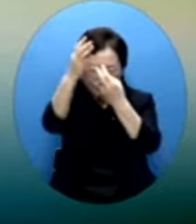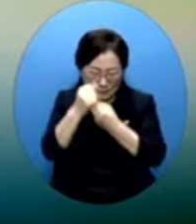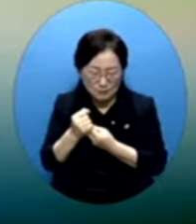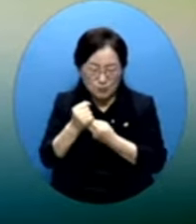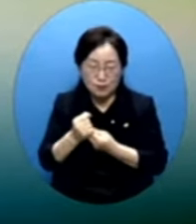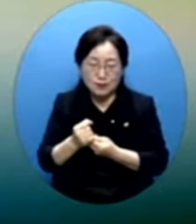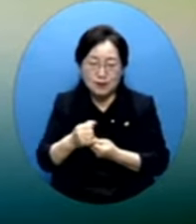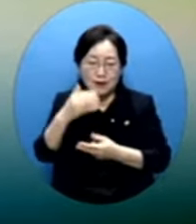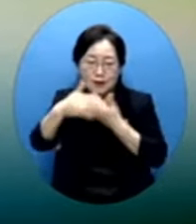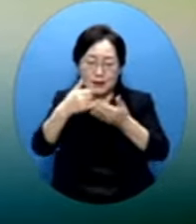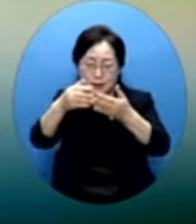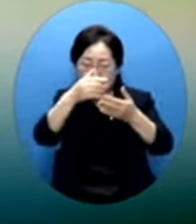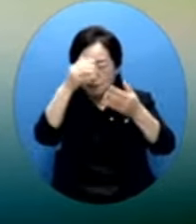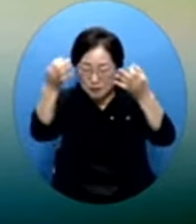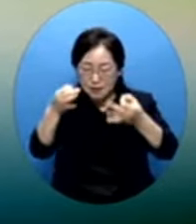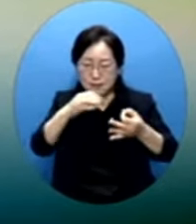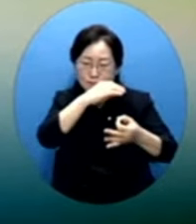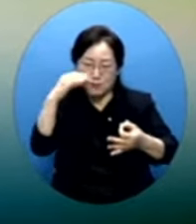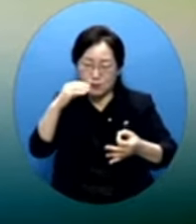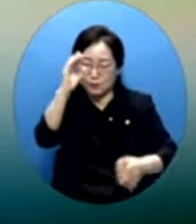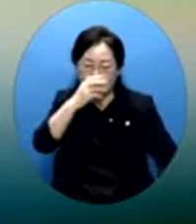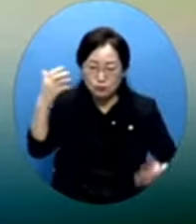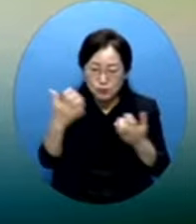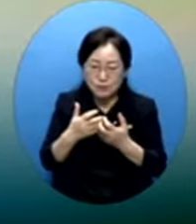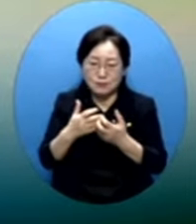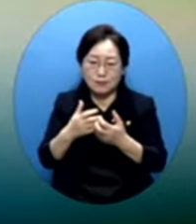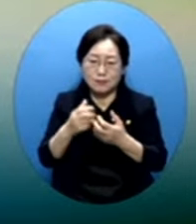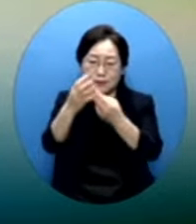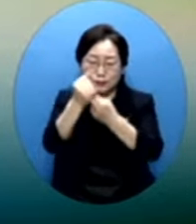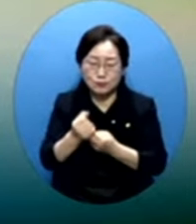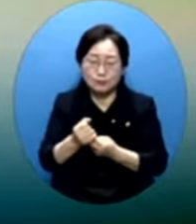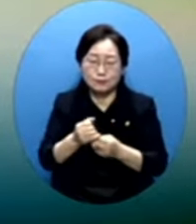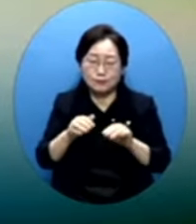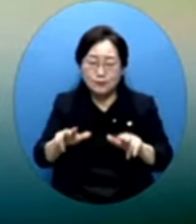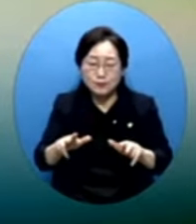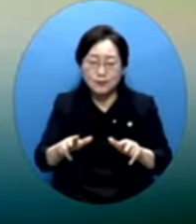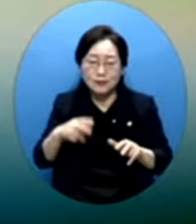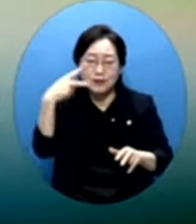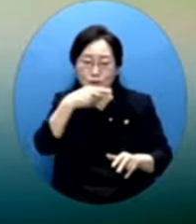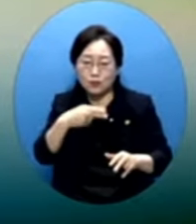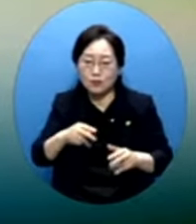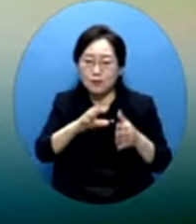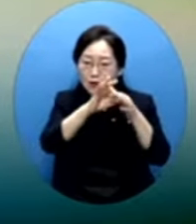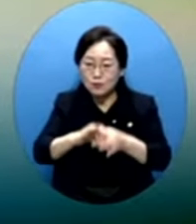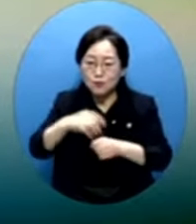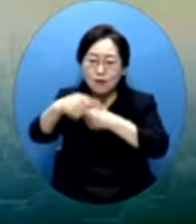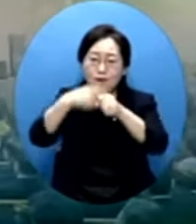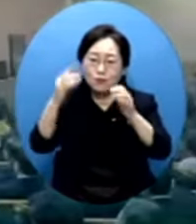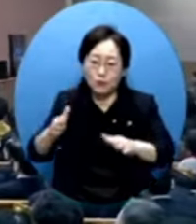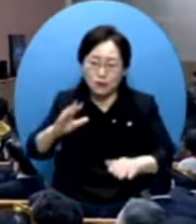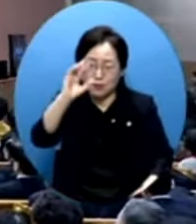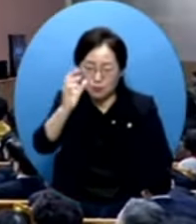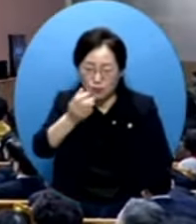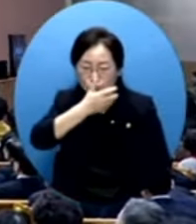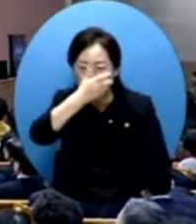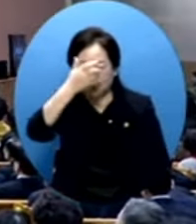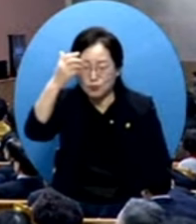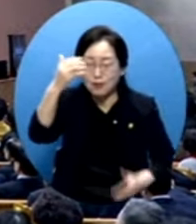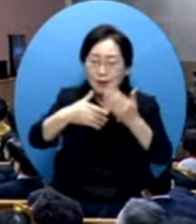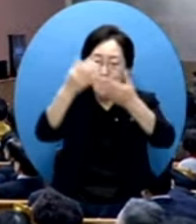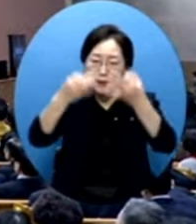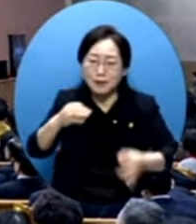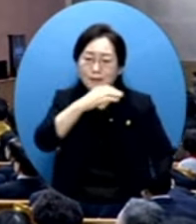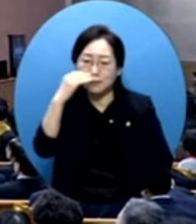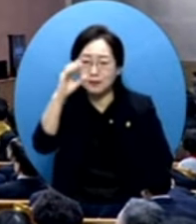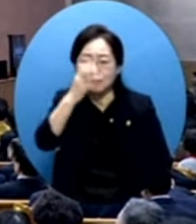반드시서 있고 성령 충만하게 산다 그거 가지고 기도다면 다니면서 1년내 내내 간 꿈을 꿨습니다 내가 하나님 앞에 바로 서서